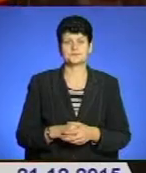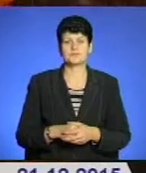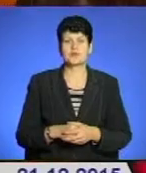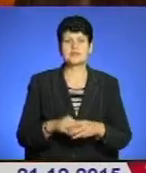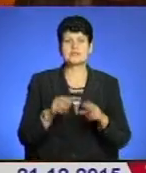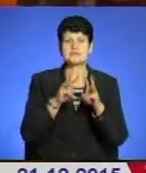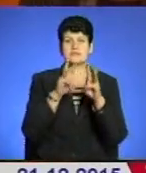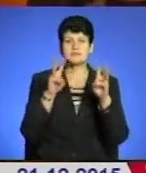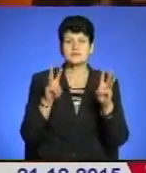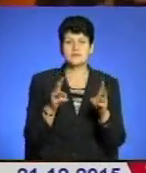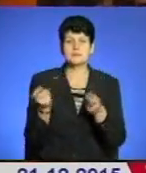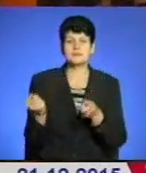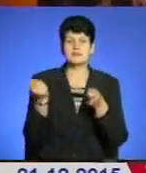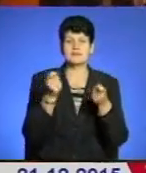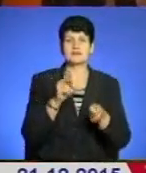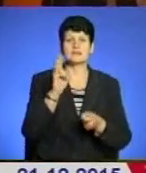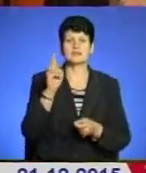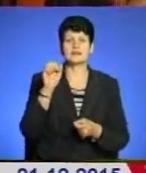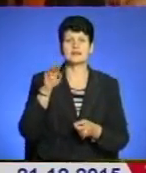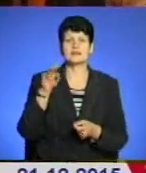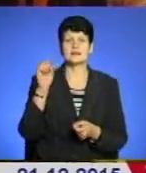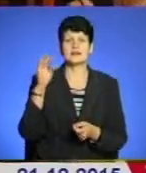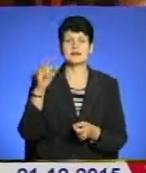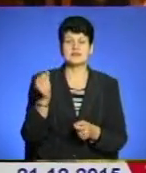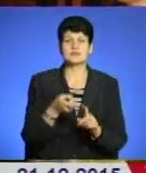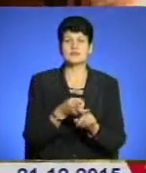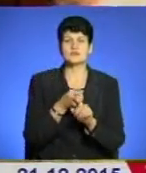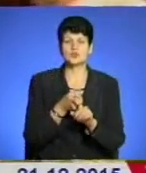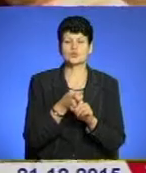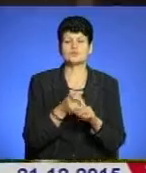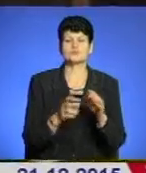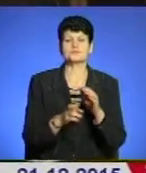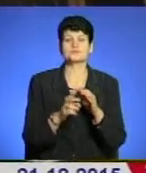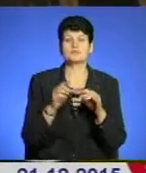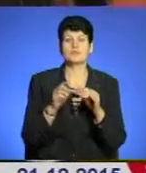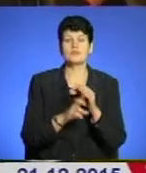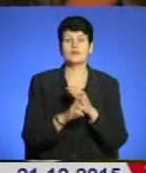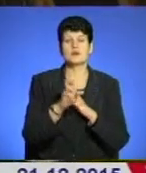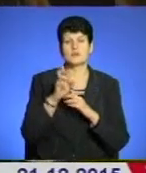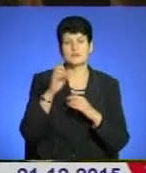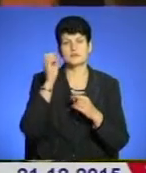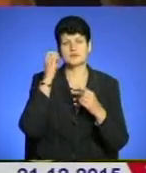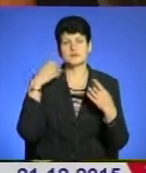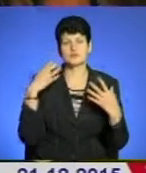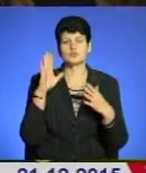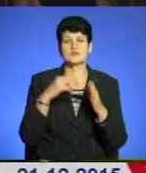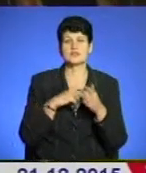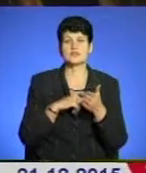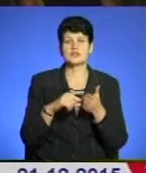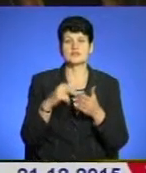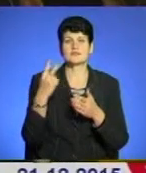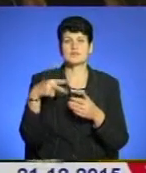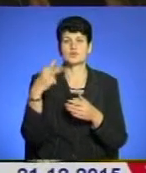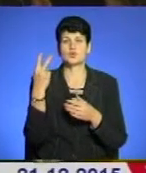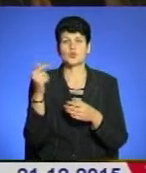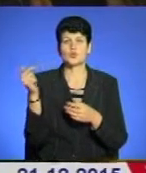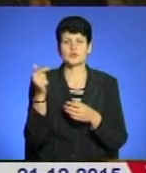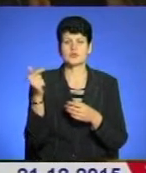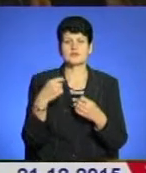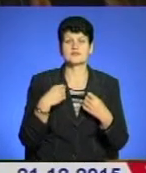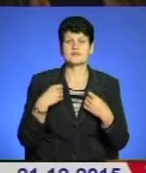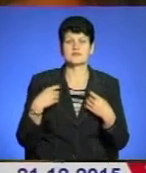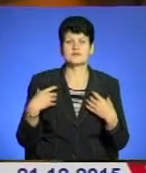Святиня прибула до архікатедри з нагоди храмового празнику, який відзначатимуть 22 грудня у свято непорочного